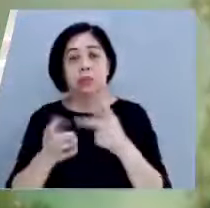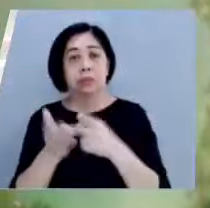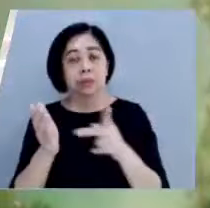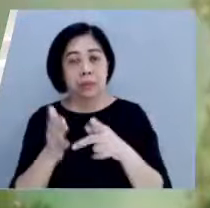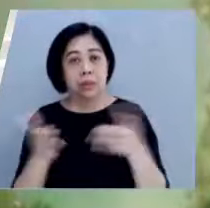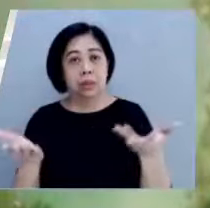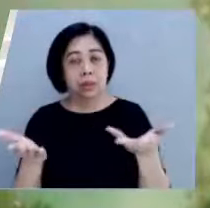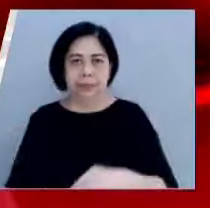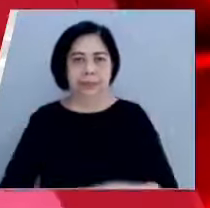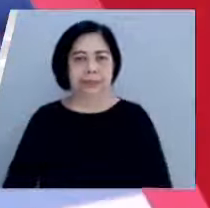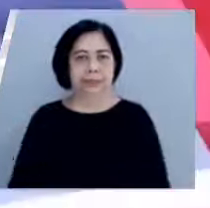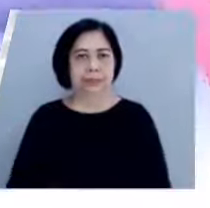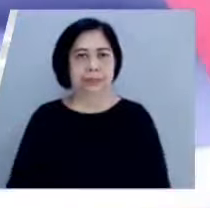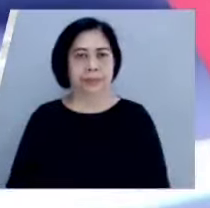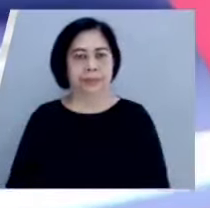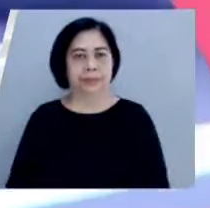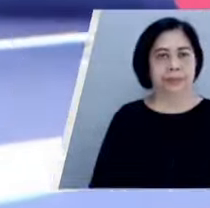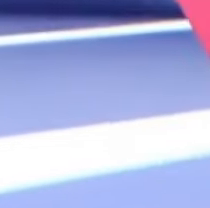Manila.